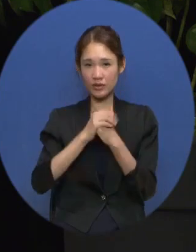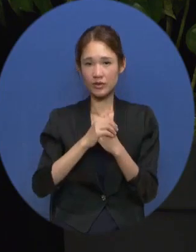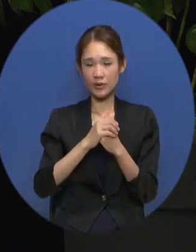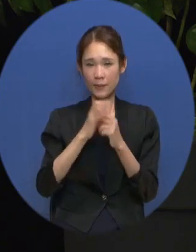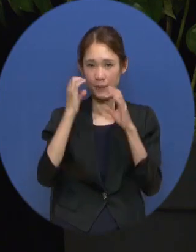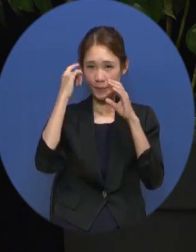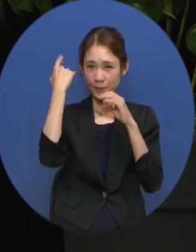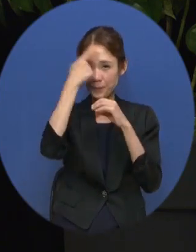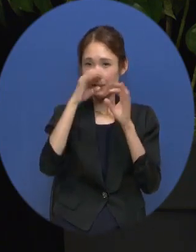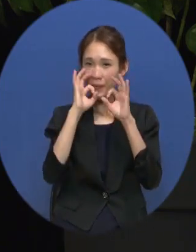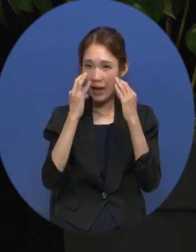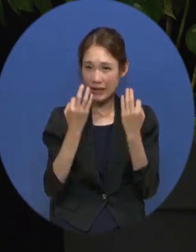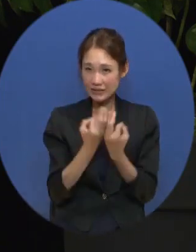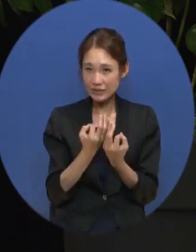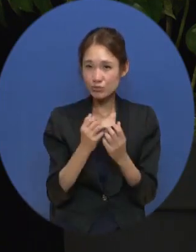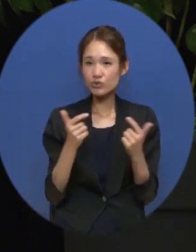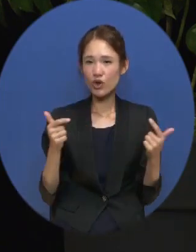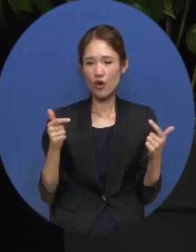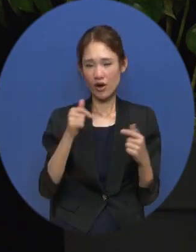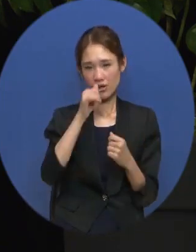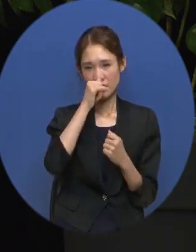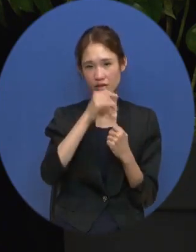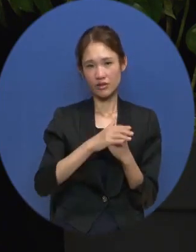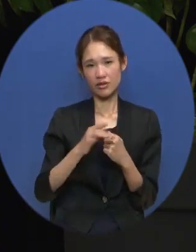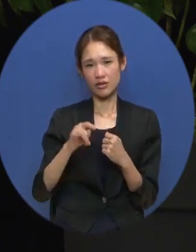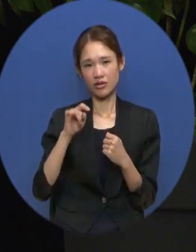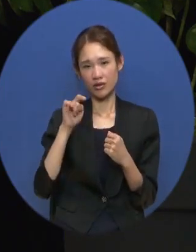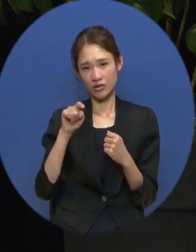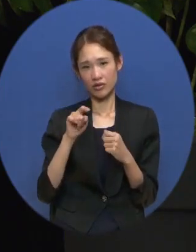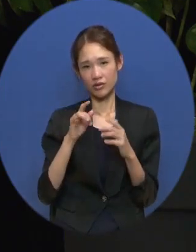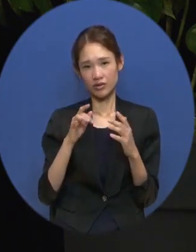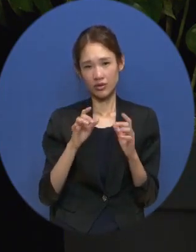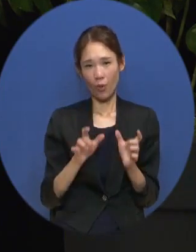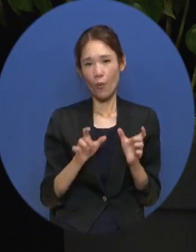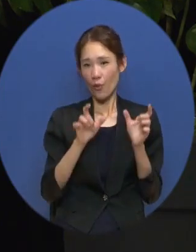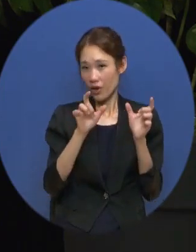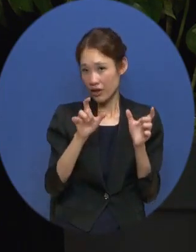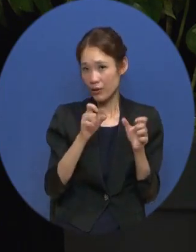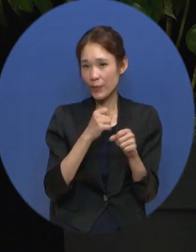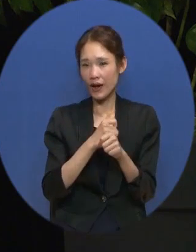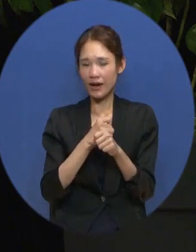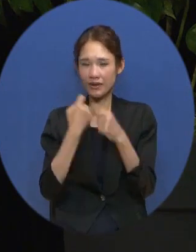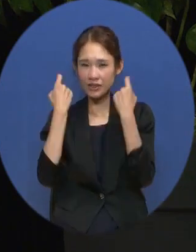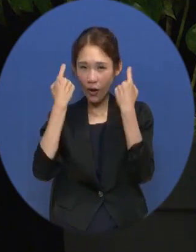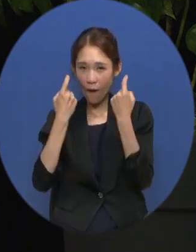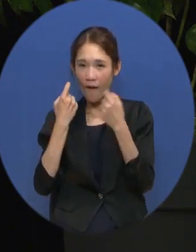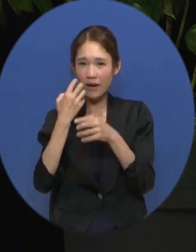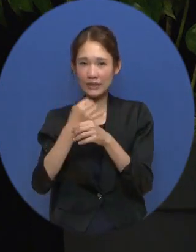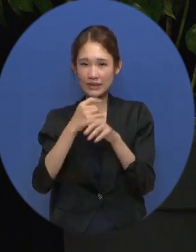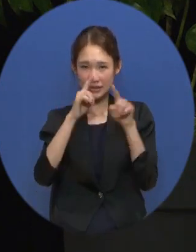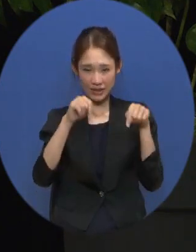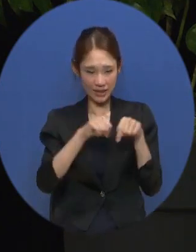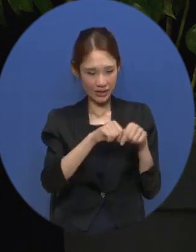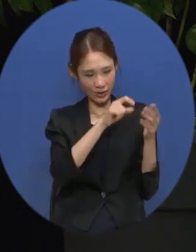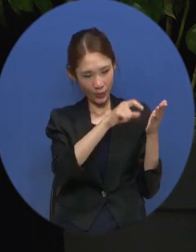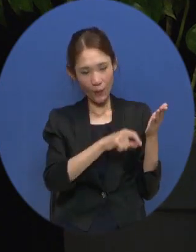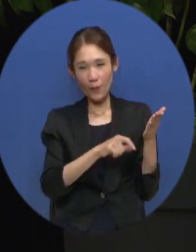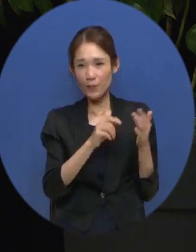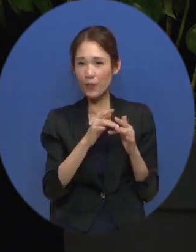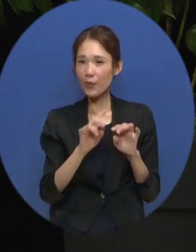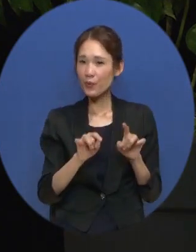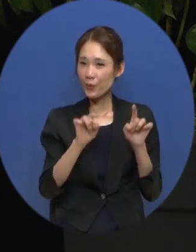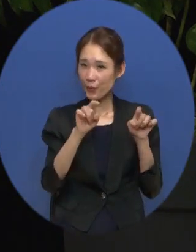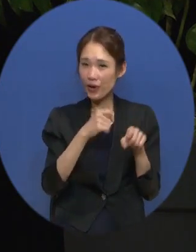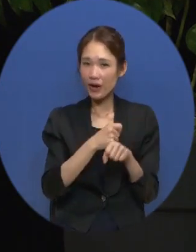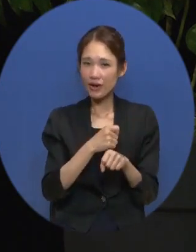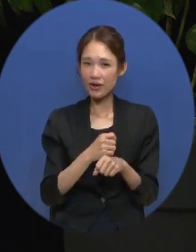블로그, 페이스북 그런 게 다 지금 있어가지고 거기에 네. 올려주시기도 하고 아~ 여행기를 올려주시기도 네. 하고 네. 그런 거